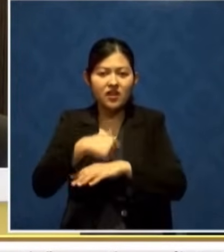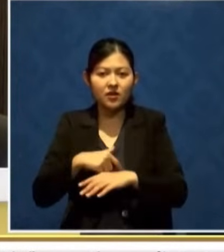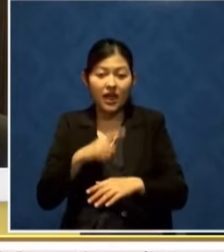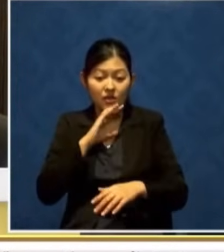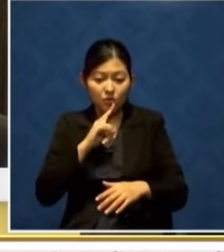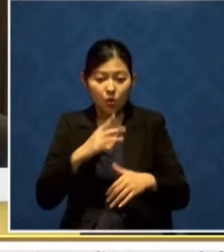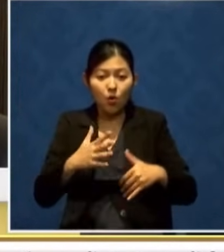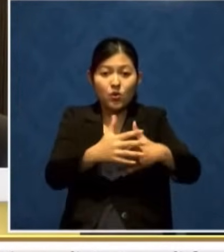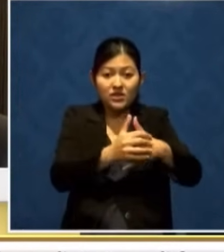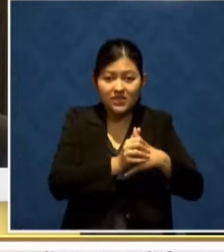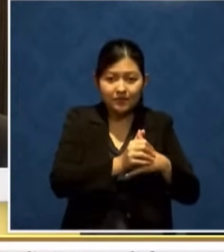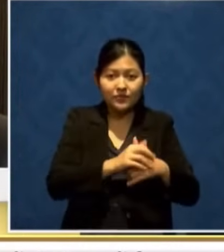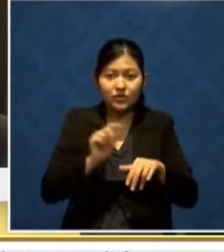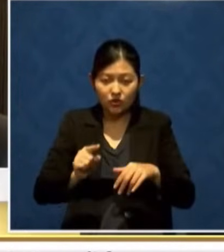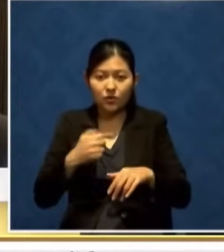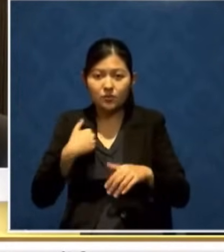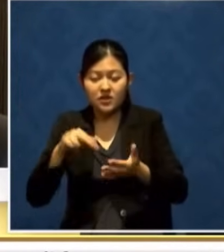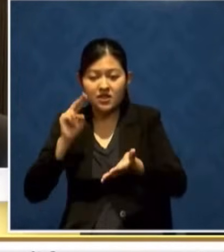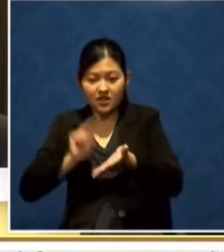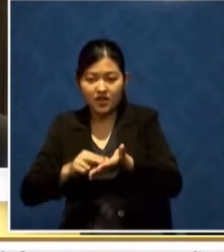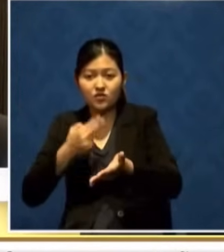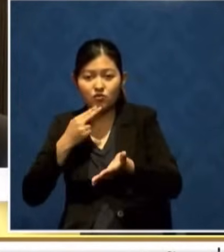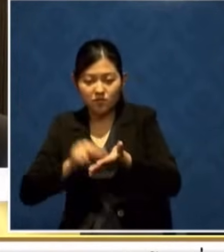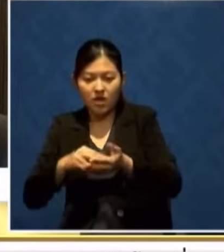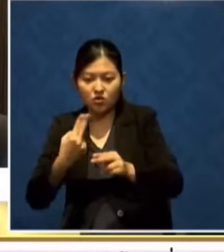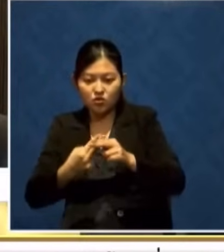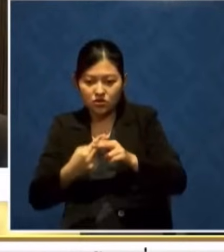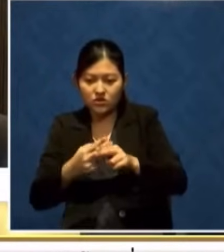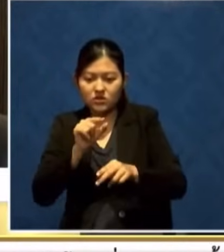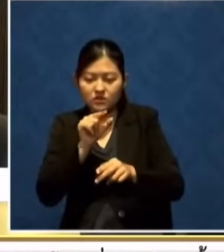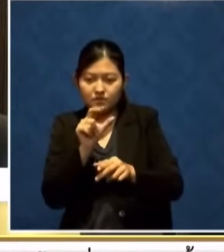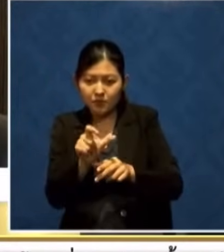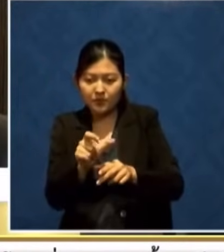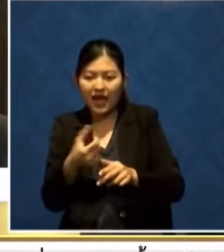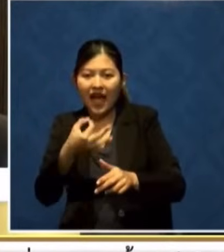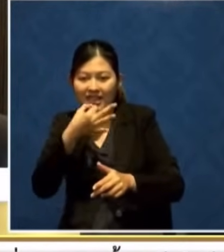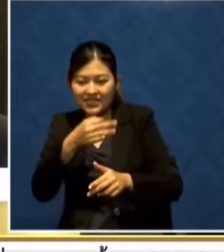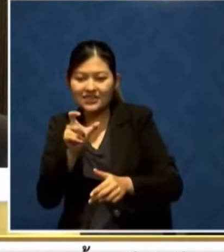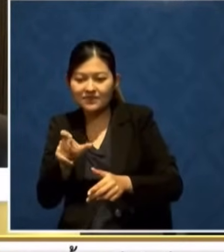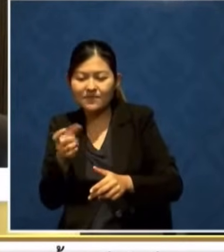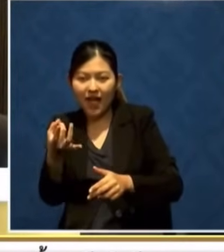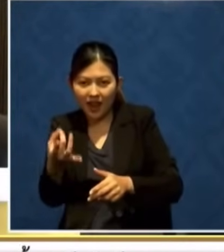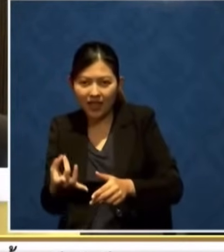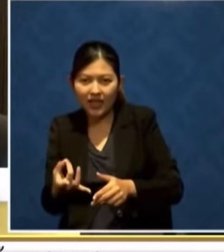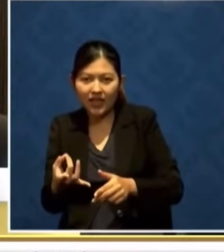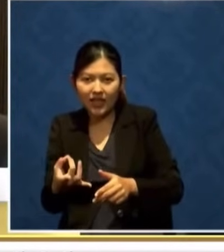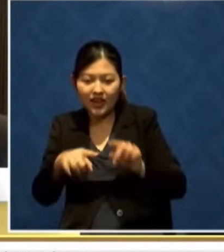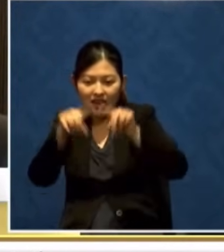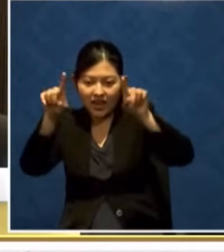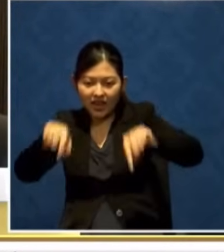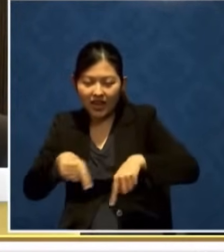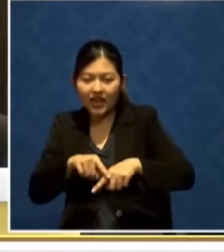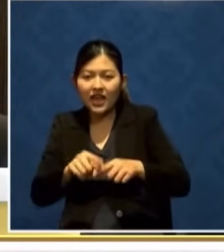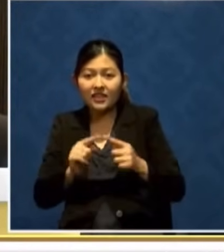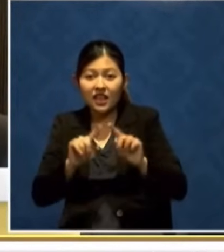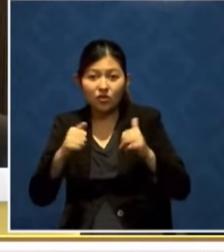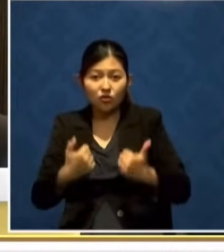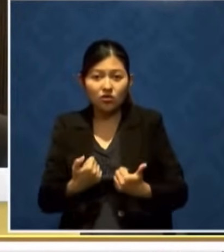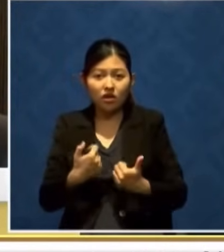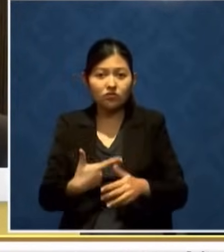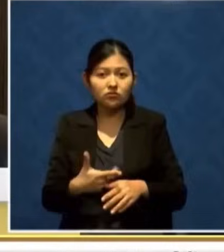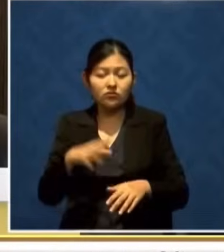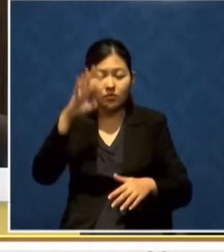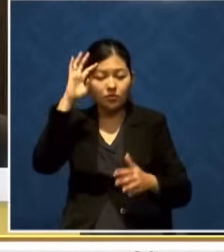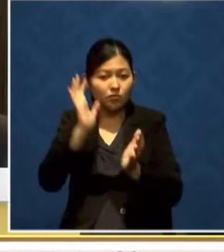อย่างน้อยยังมีการระบุนะครับว่าอาชีพอะไรทำงานอะไรแต่วันนี้ครับตำรวจ